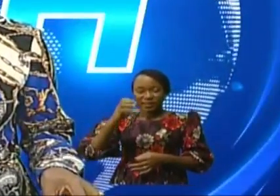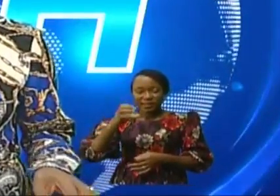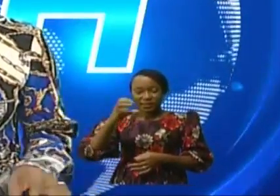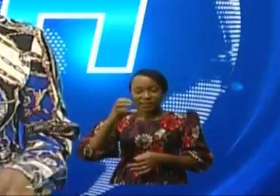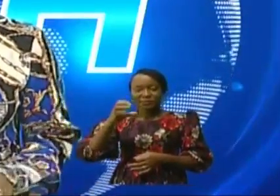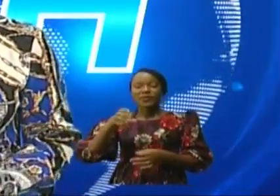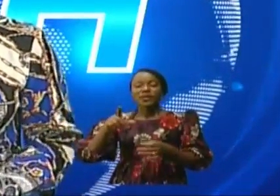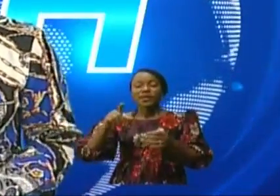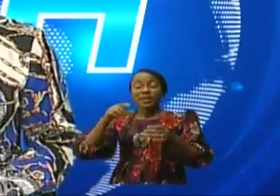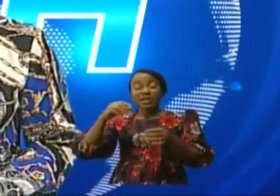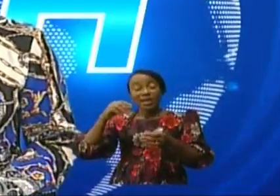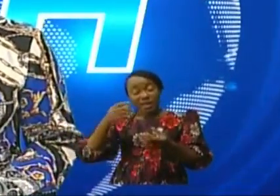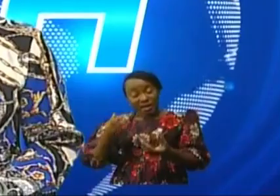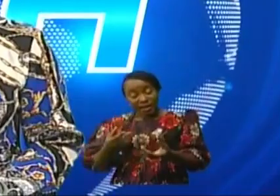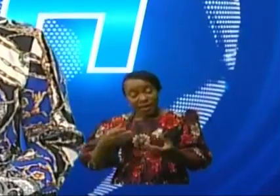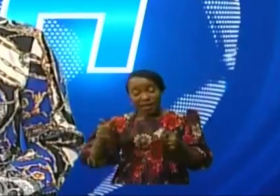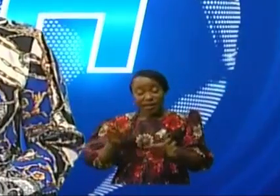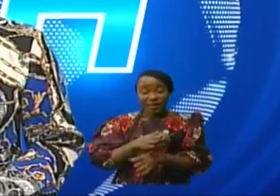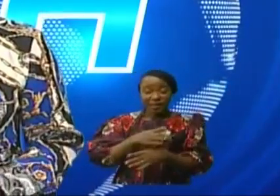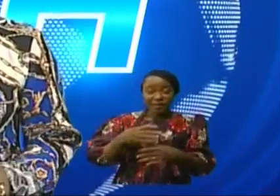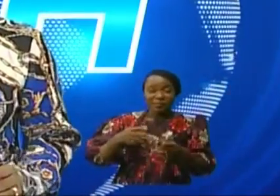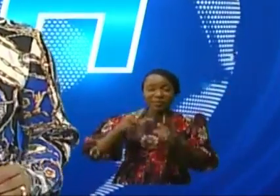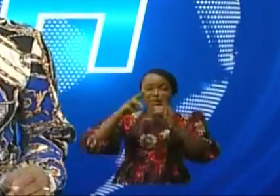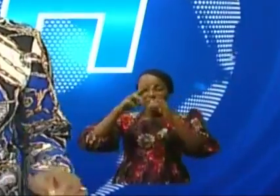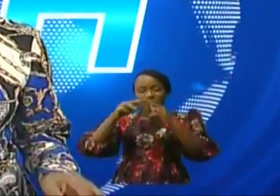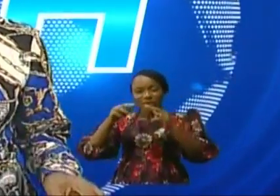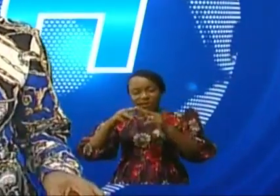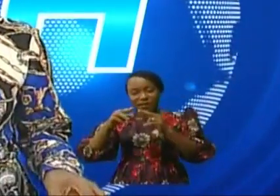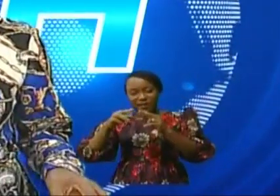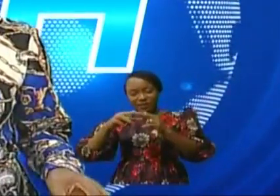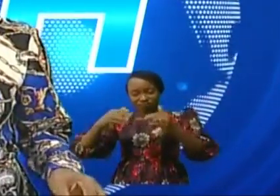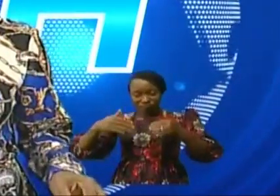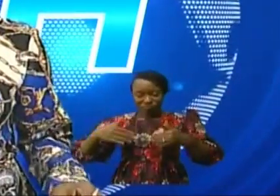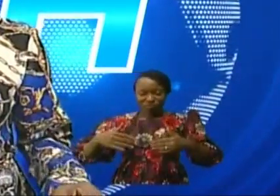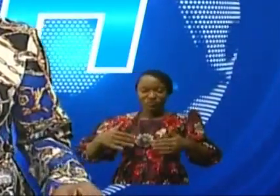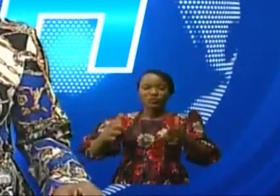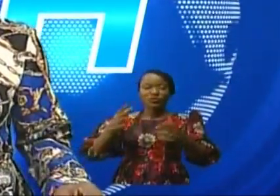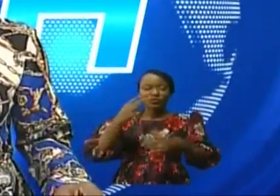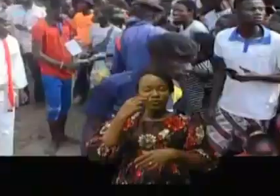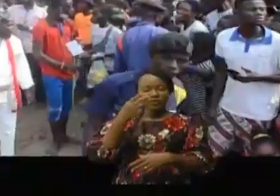rites traditionnels des enfants aux adultes. On en sait davantage avec Rodépanda.